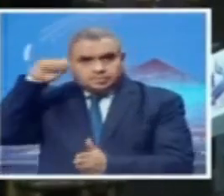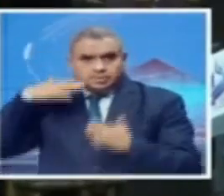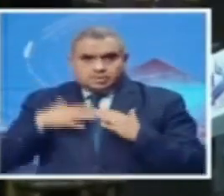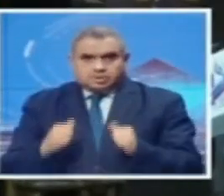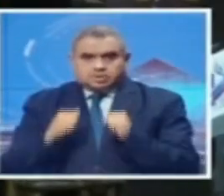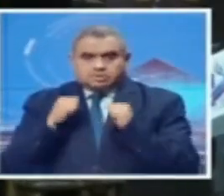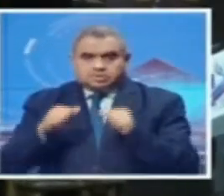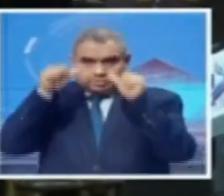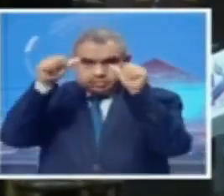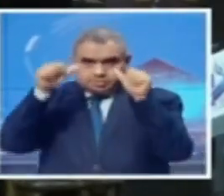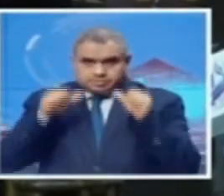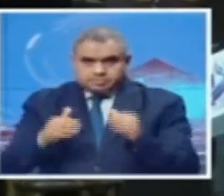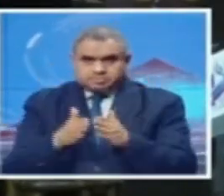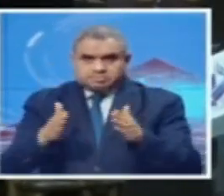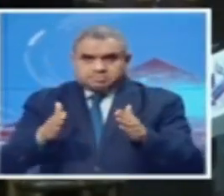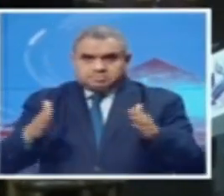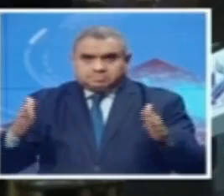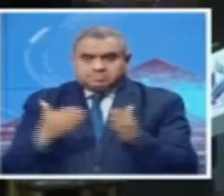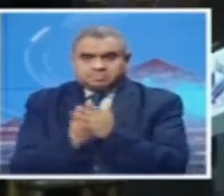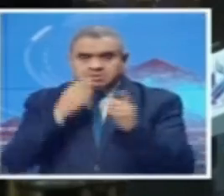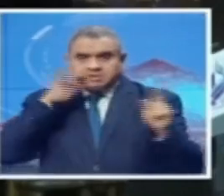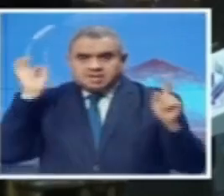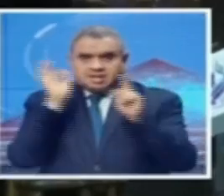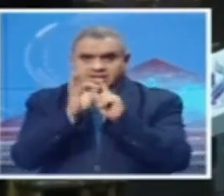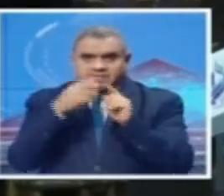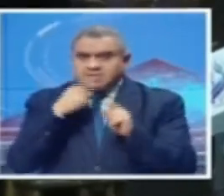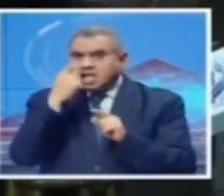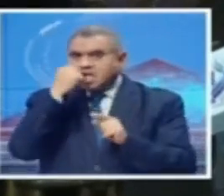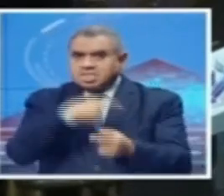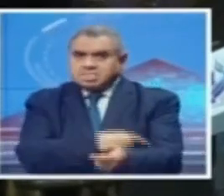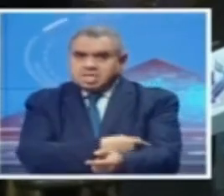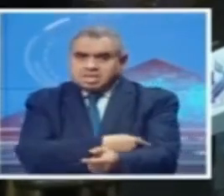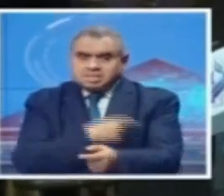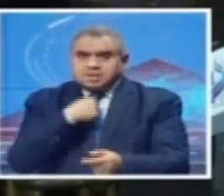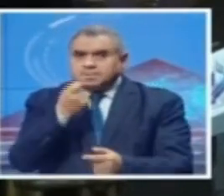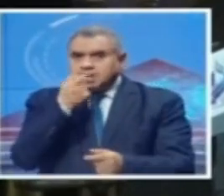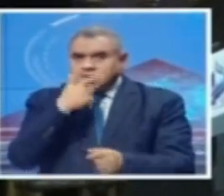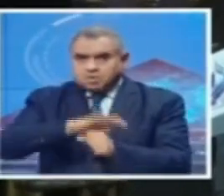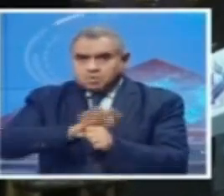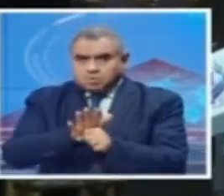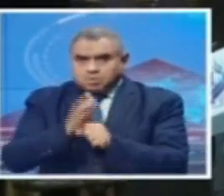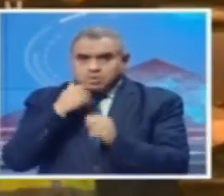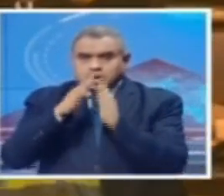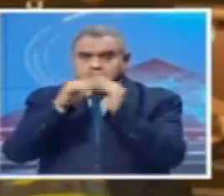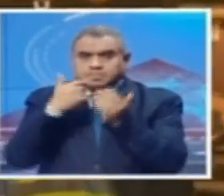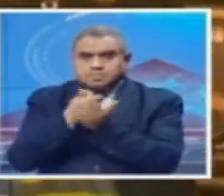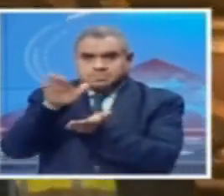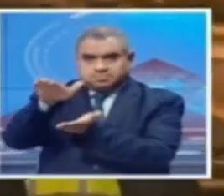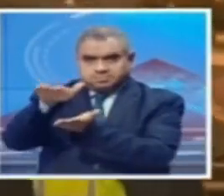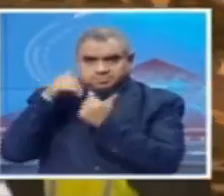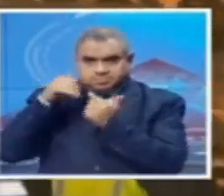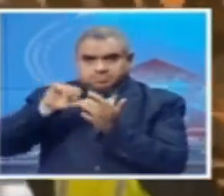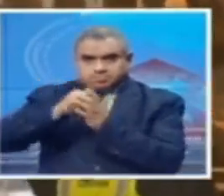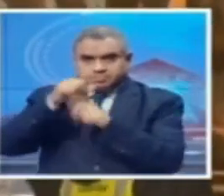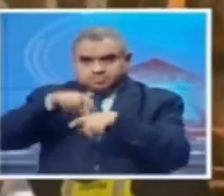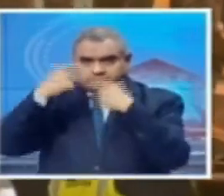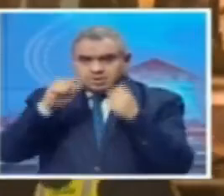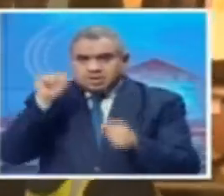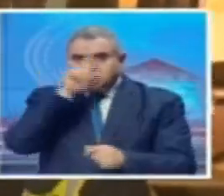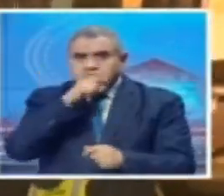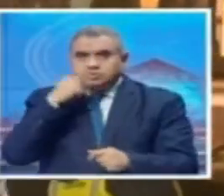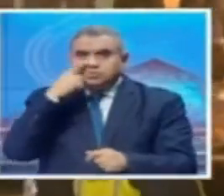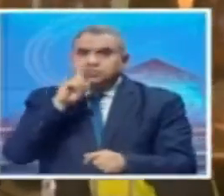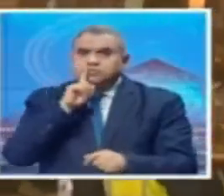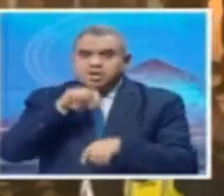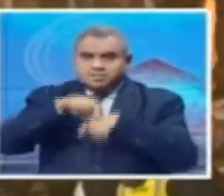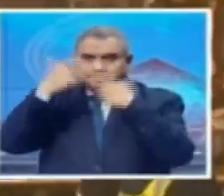وزيرة الصحة تعلن توسيع الشرائح المستهدفة من التطعيم بلقاحات كورونا، ومصر تستقبل شحنة جديدة من سينوفارم